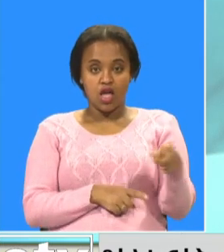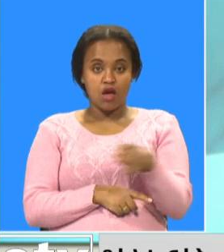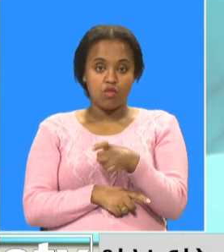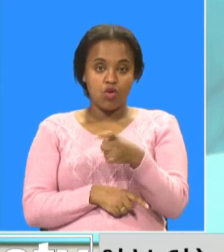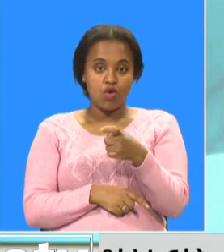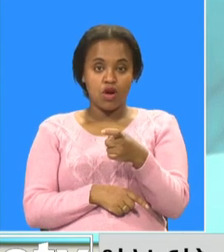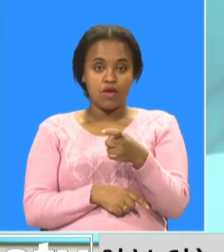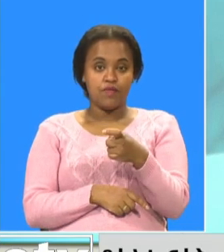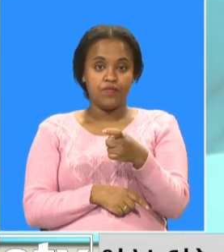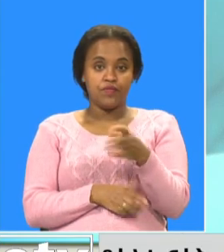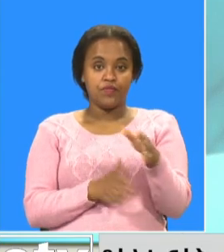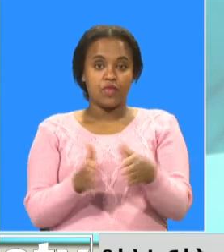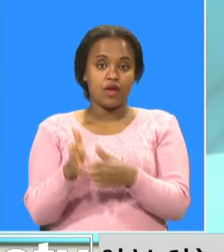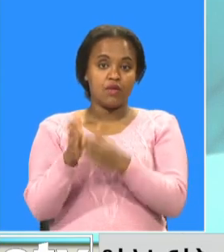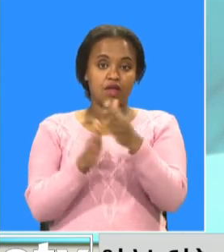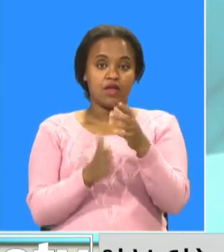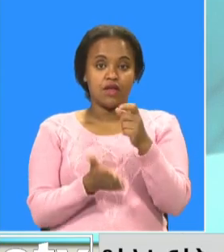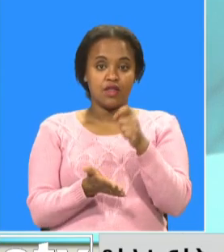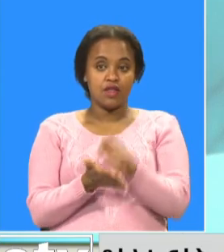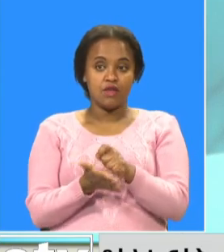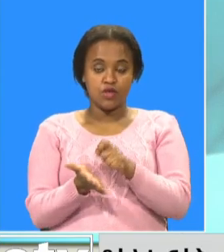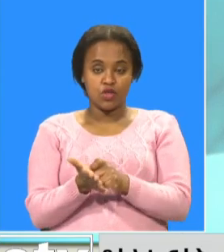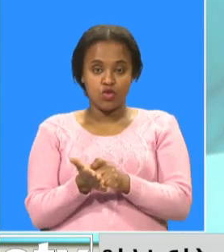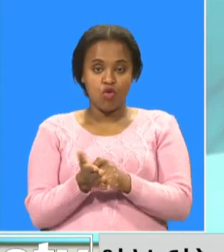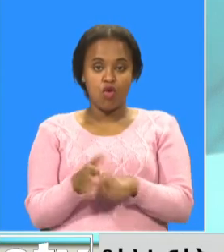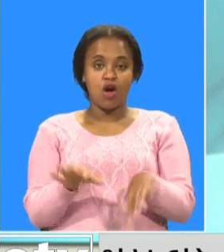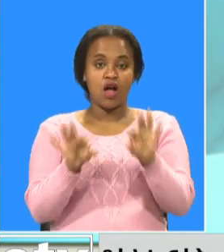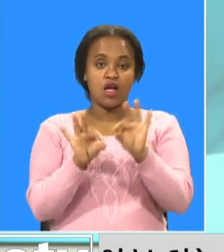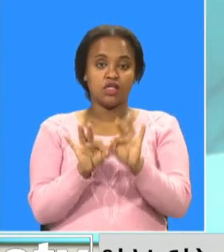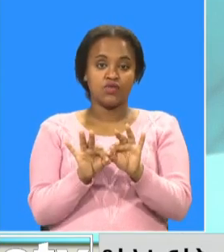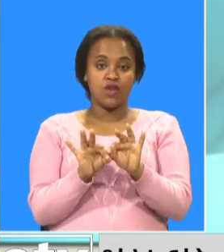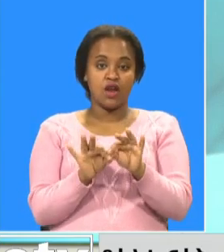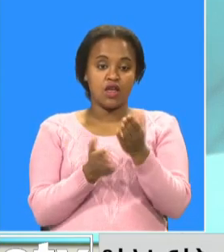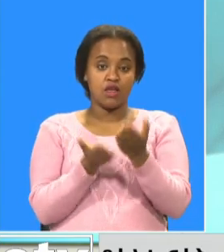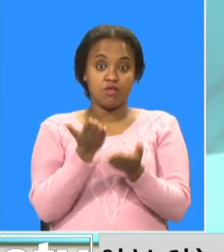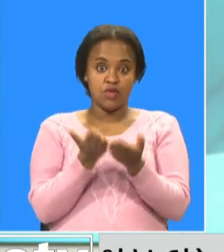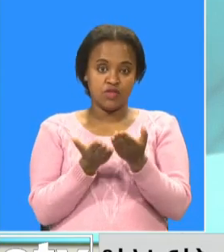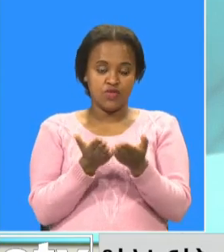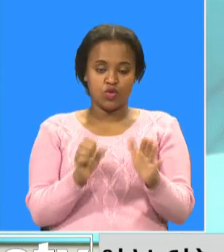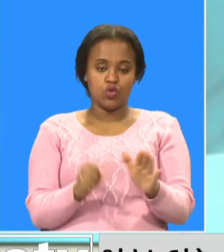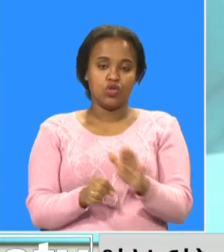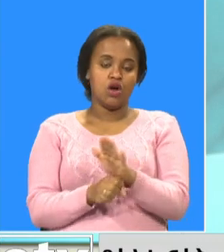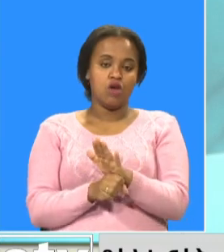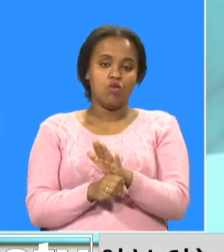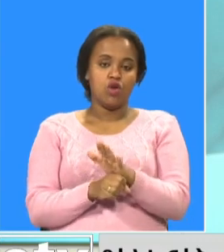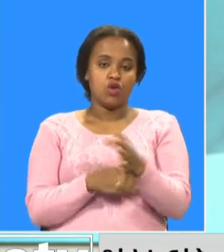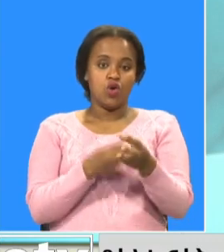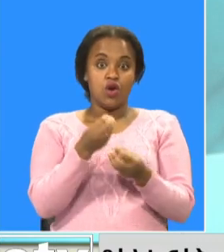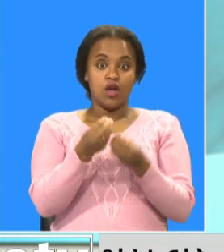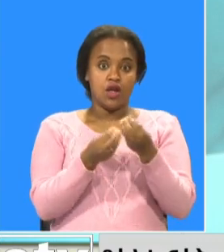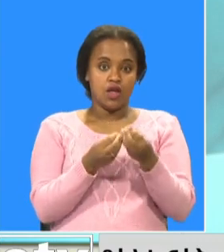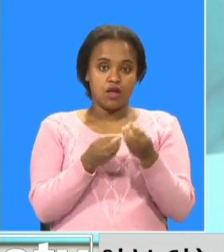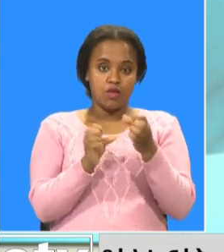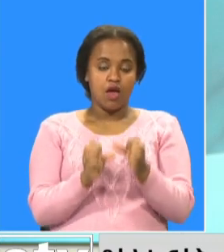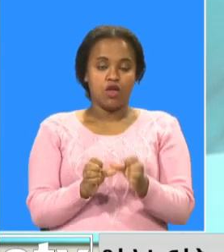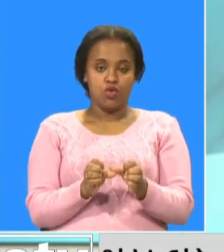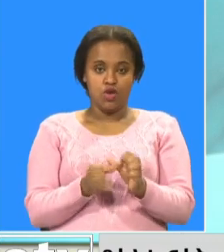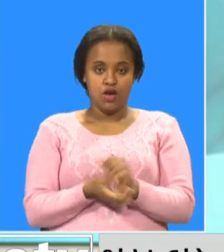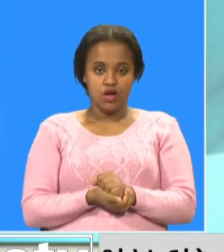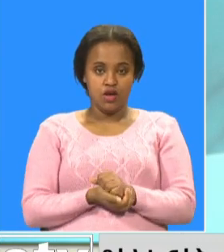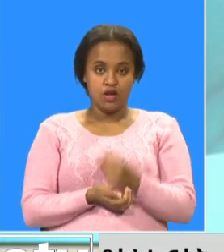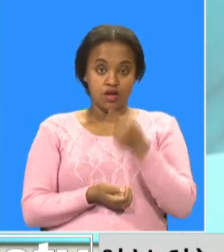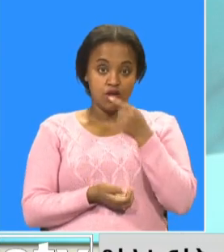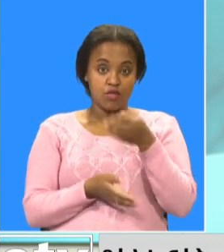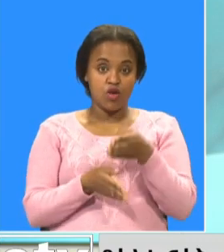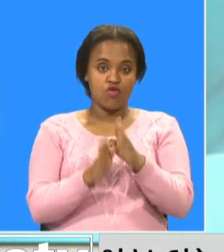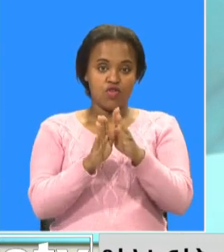መንገድ ተመዝግቦ ያስፈልጋዩ መስፈርቶችን አሟልቶ ለገበያ ውላ ይውላል